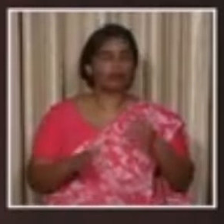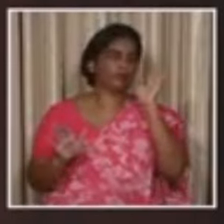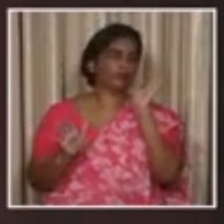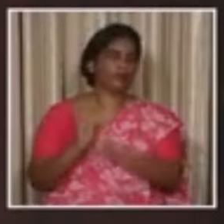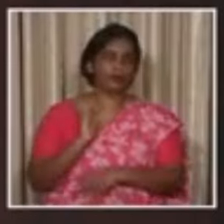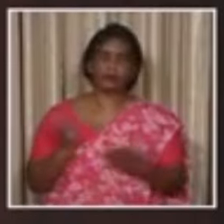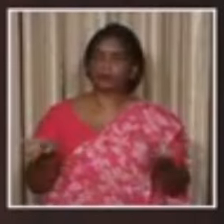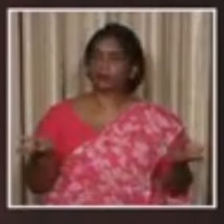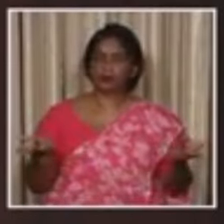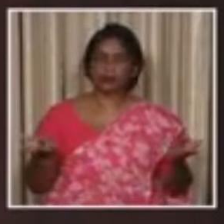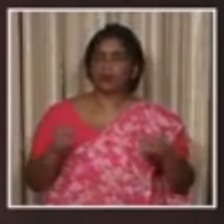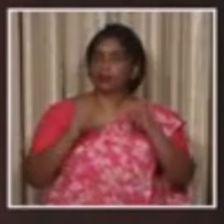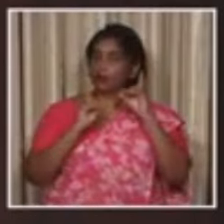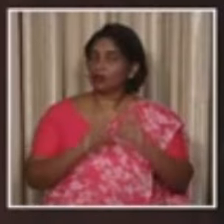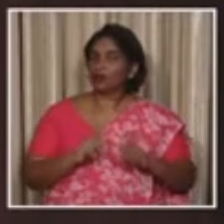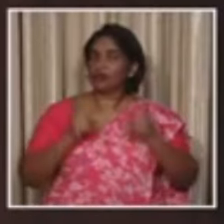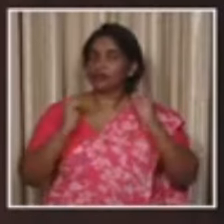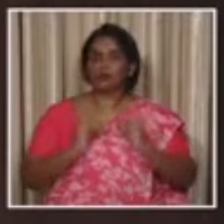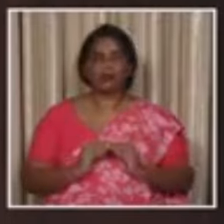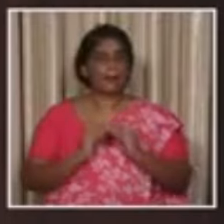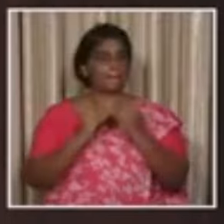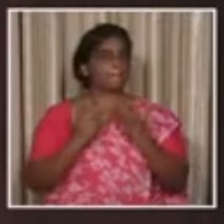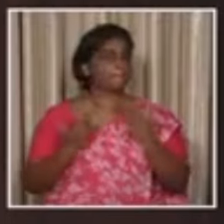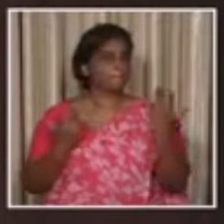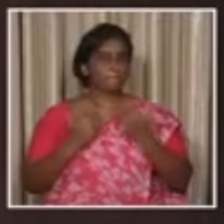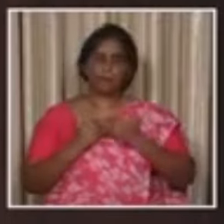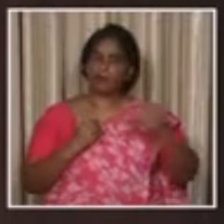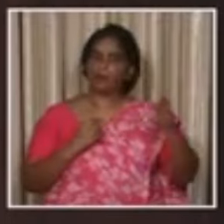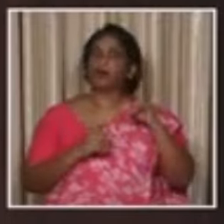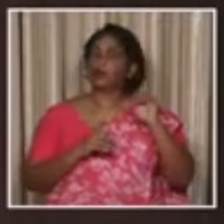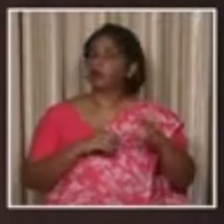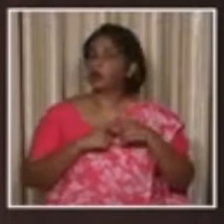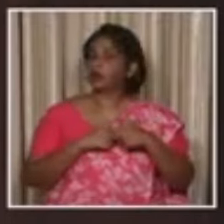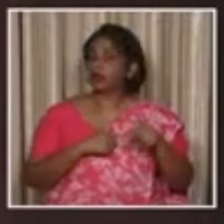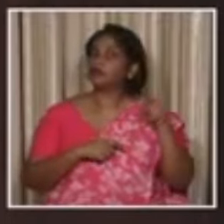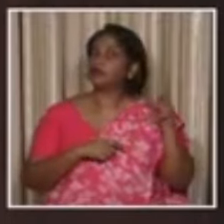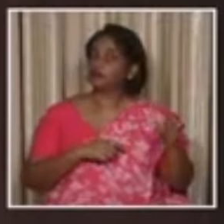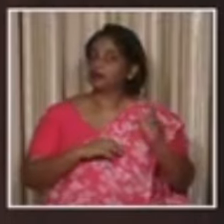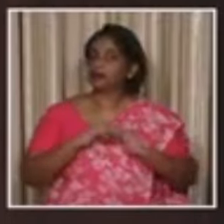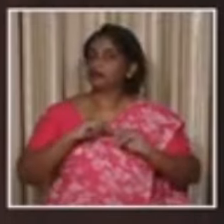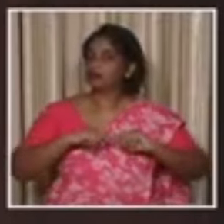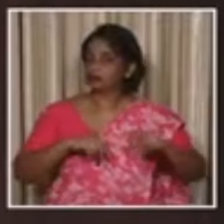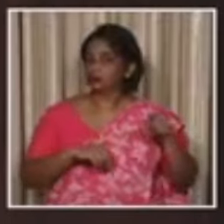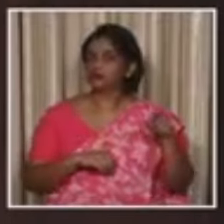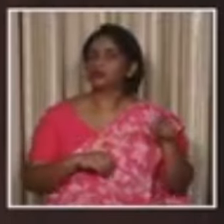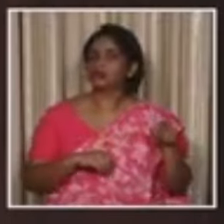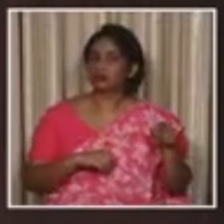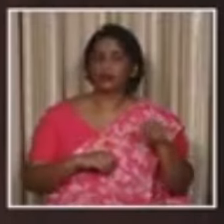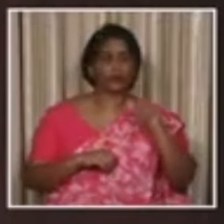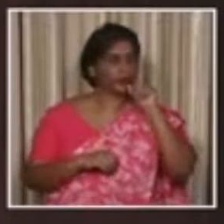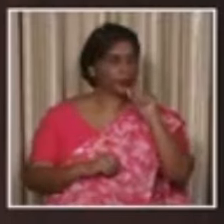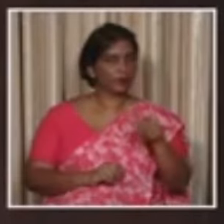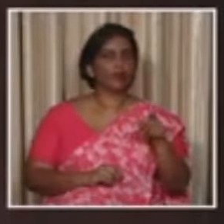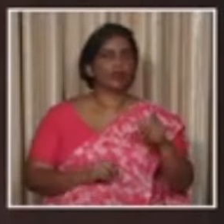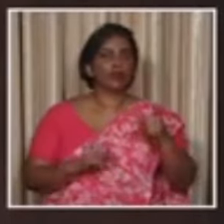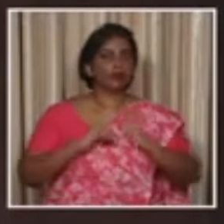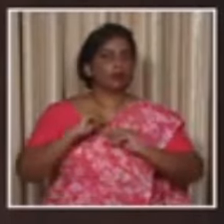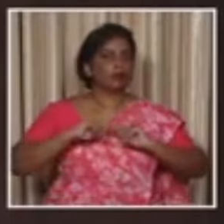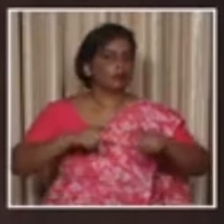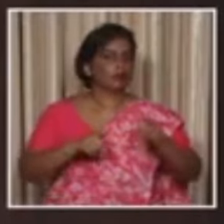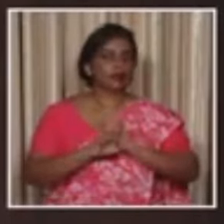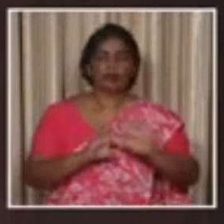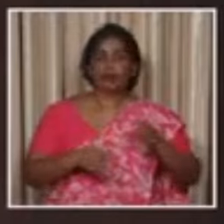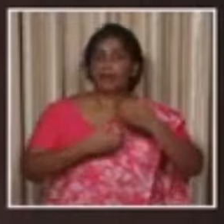දාලා තියෙන්නේ. ඔය විදිහට මේ ක්‍රීඩාව හදන්නම් වෙන්නේ ජීවිත කාලෙට. මොකද හේතුව ඒ අය ක්‍රියාත්මක කරන්නේ කිසිම ක්‍රියාදාමයකට